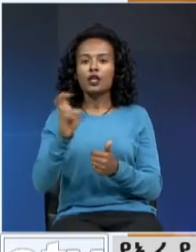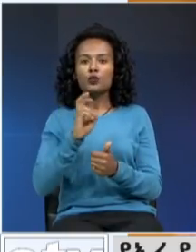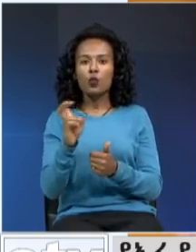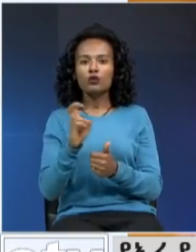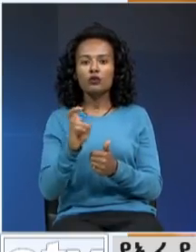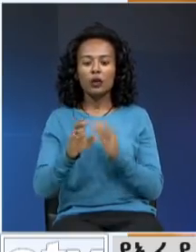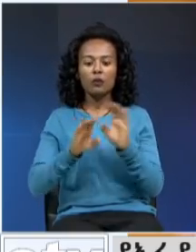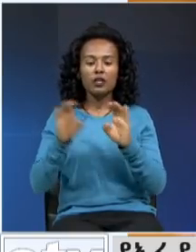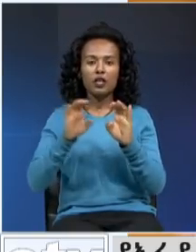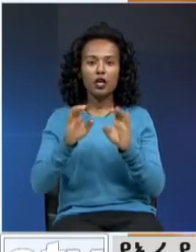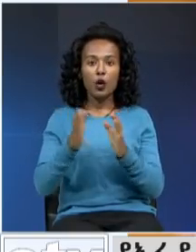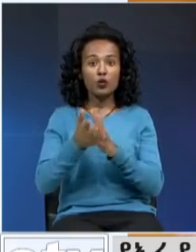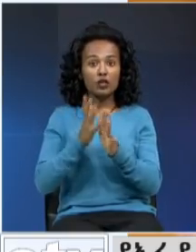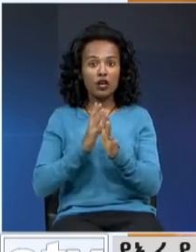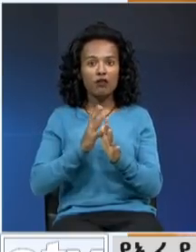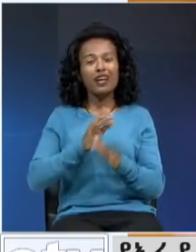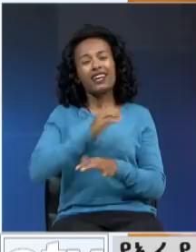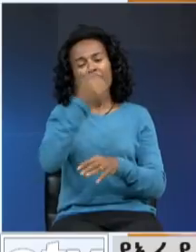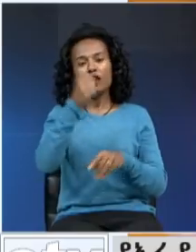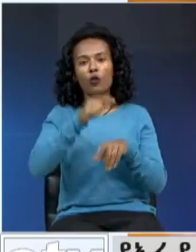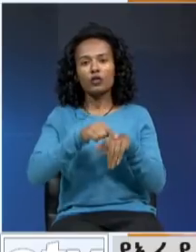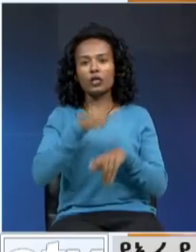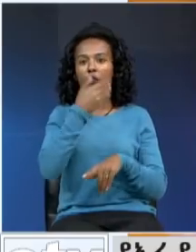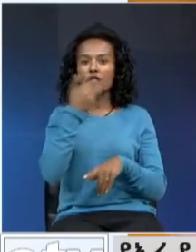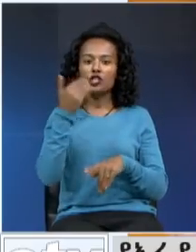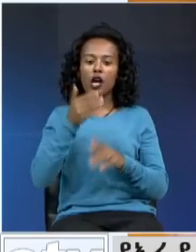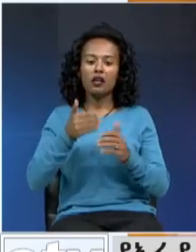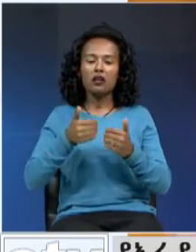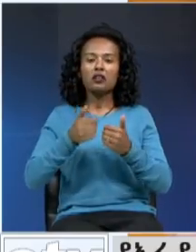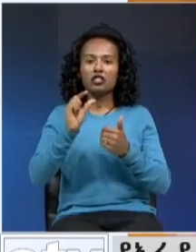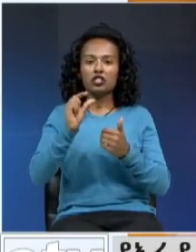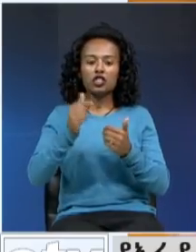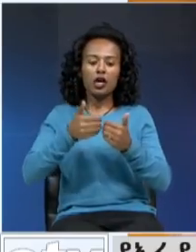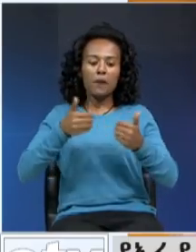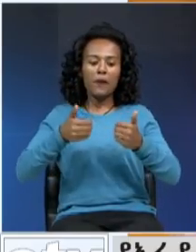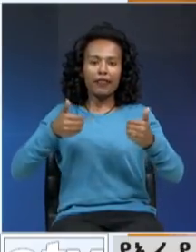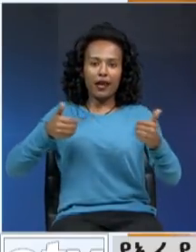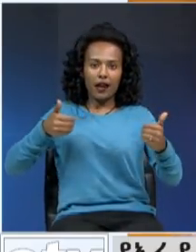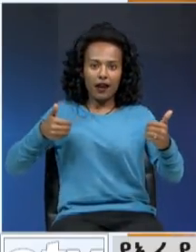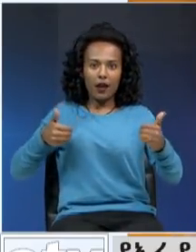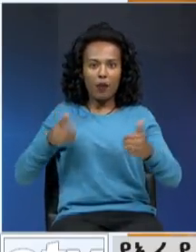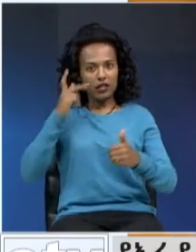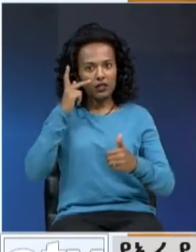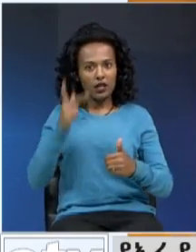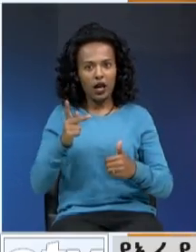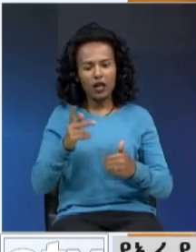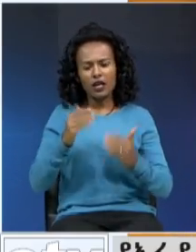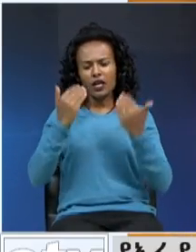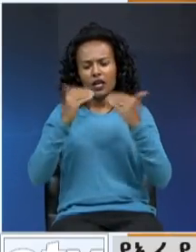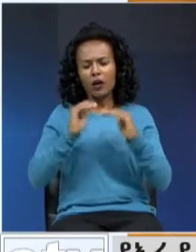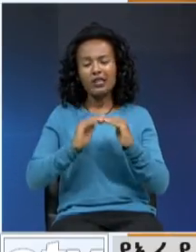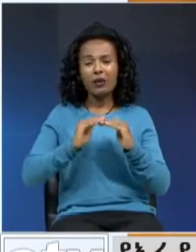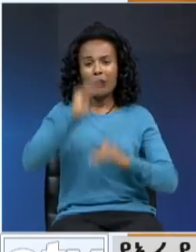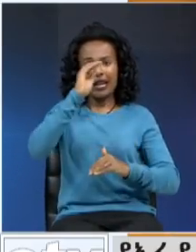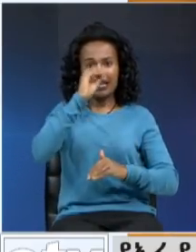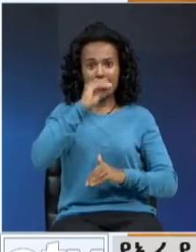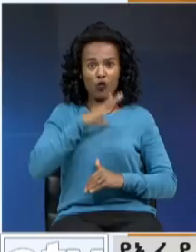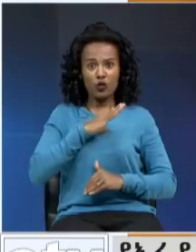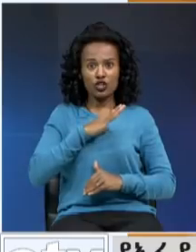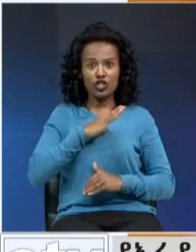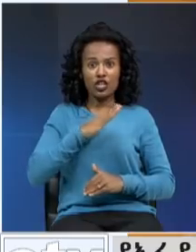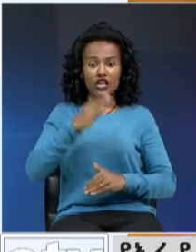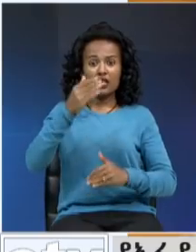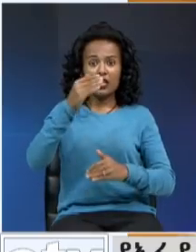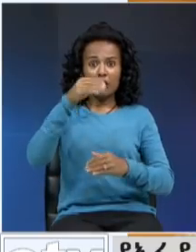ለትራንስፖርት የሚደረገው ሰልፍ ኮትሮ በተሻለ ዘርዘር ማለት ይታያል። ከመጠን በላይ ሰዎችን